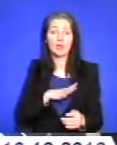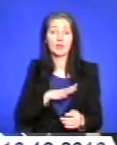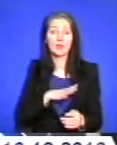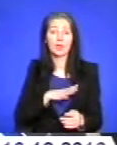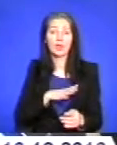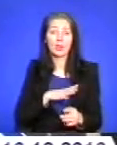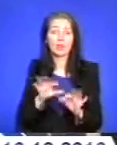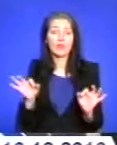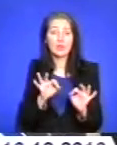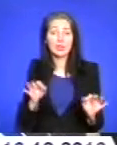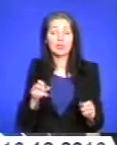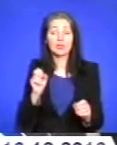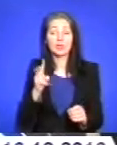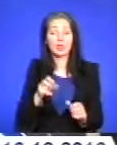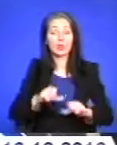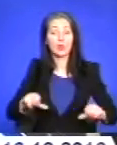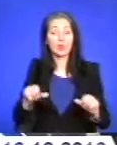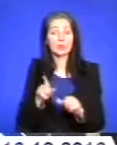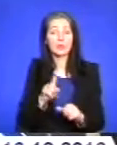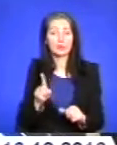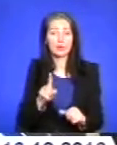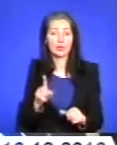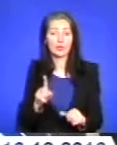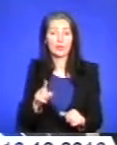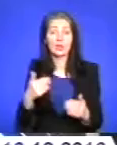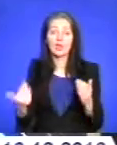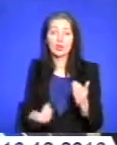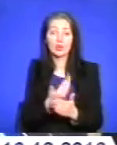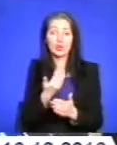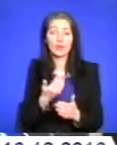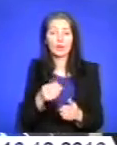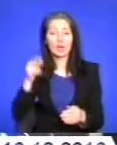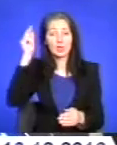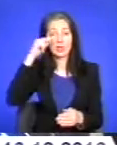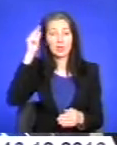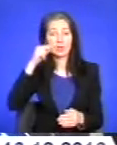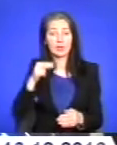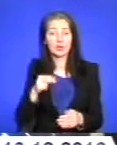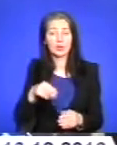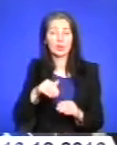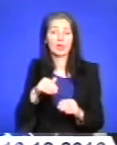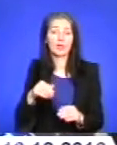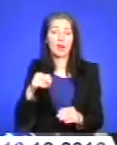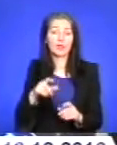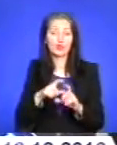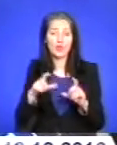до членів комісії, про те, що відновити навчання в загальноосвітніх